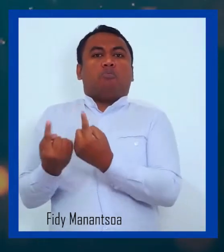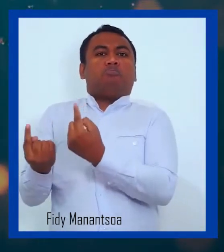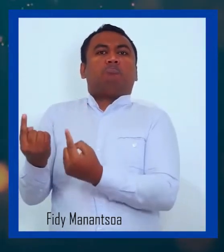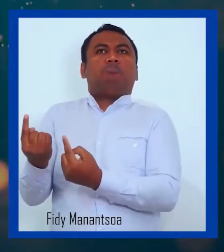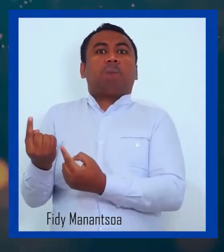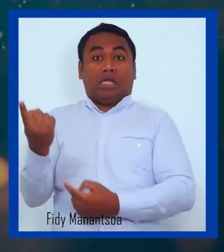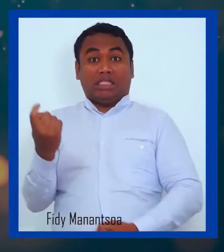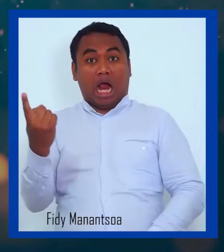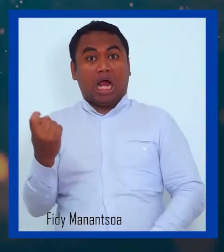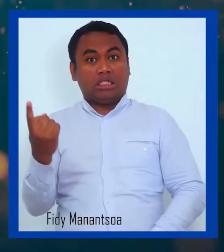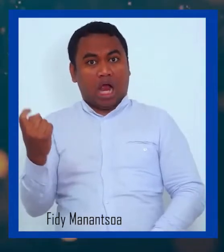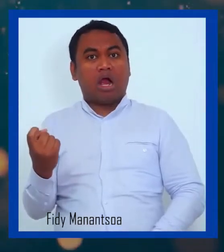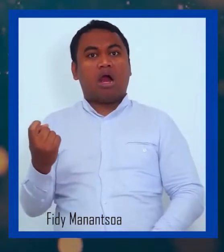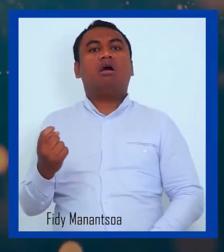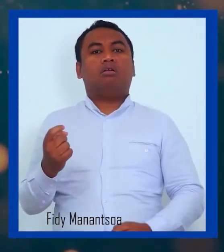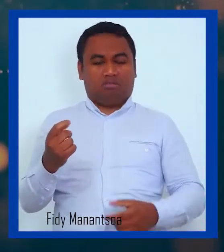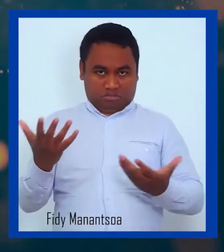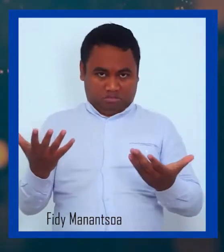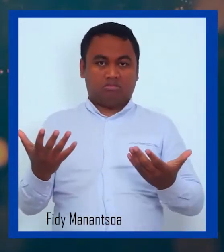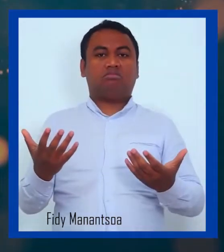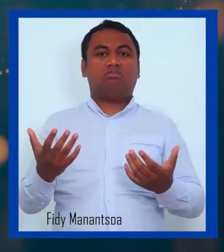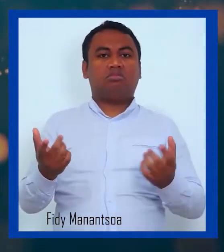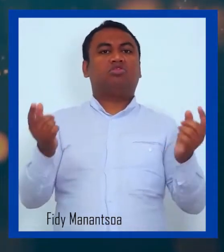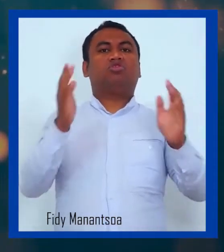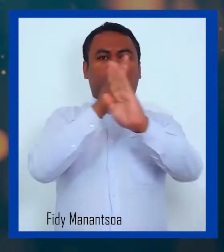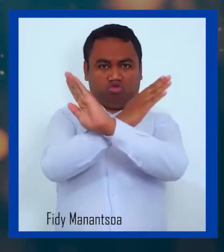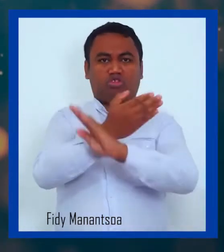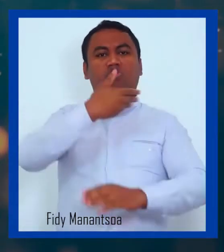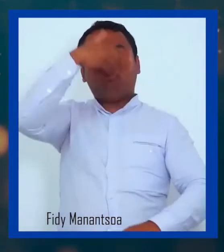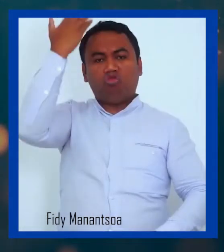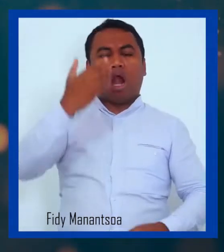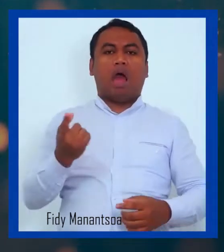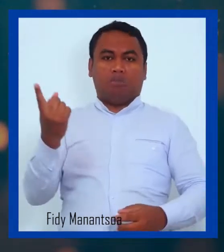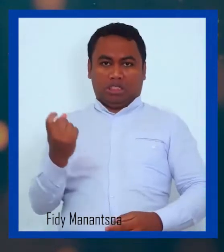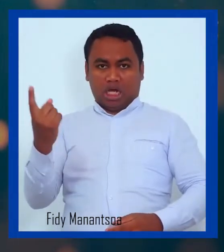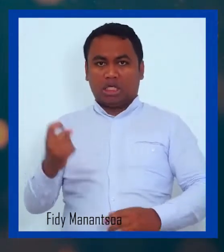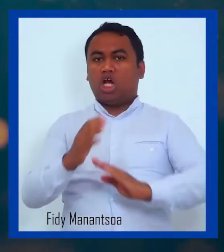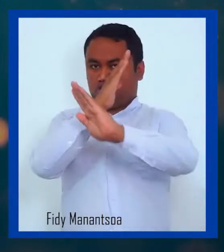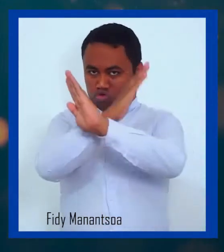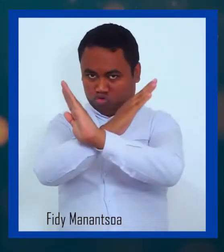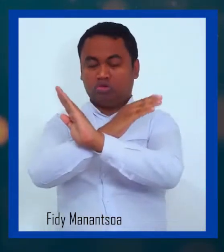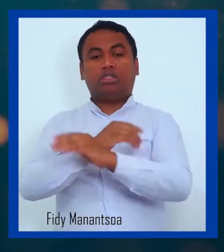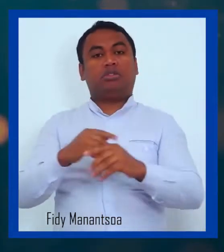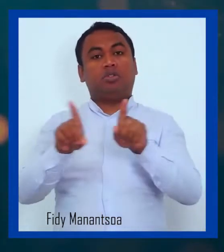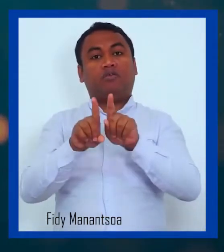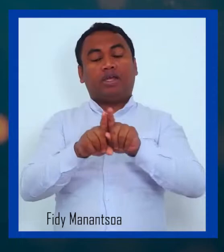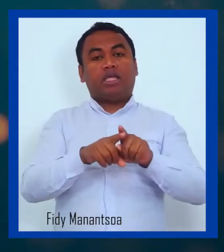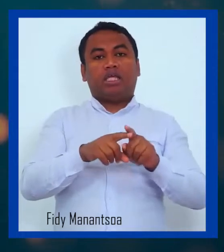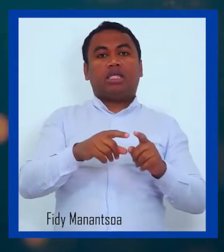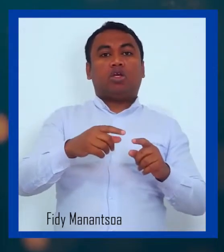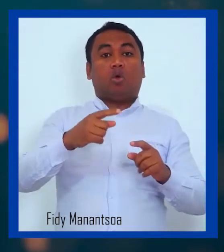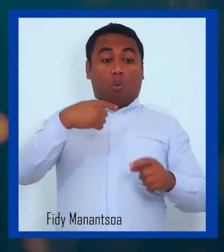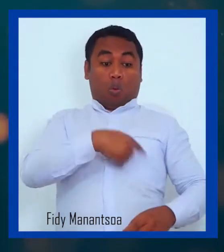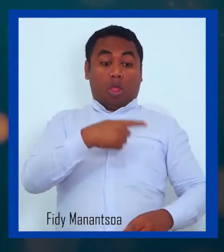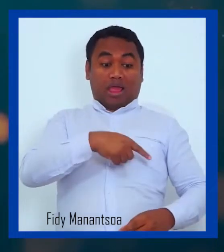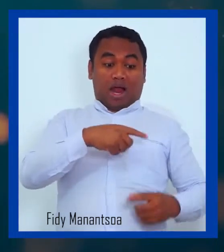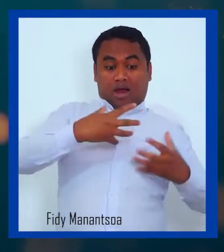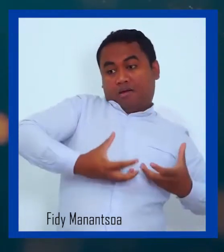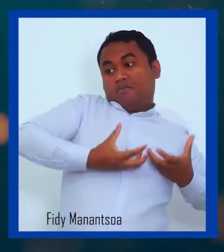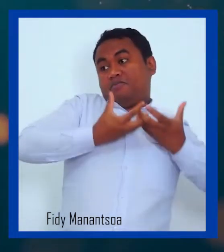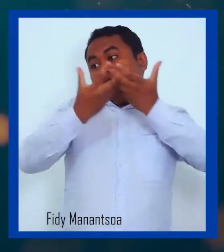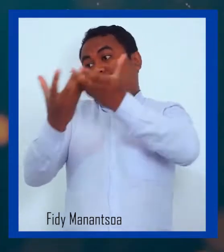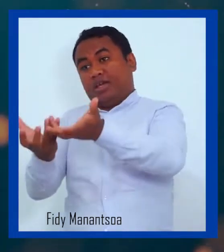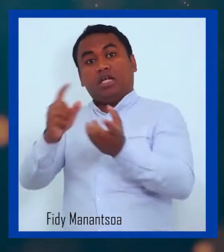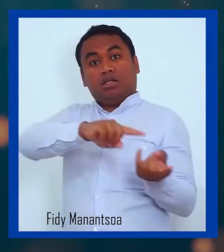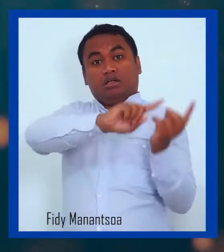tsy ho mpijangajanga intsony ianao. Dia nientiny ilay ota, ilay filana samihafa izay tao anatinao. Ary izay no mahafitiavana azy. Izay